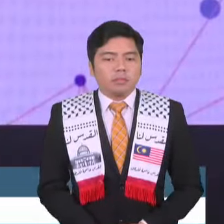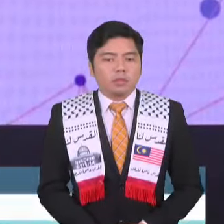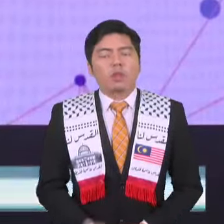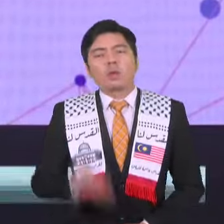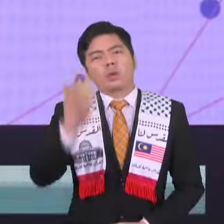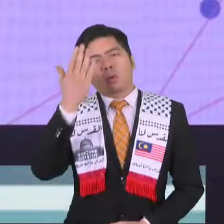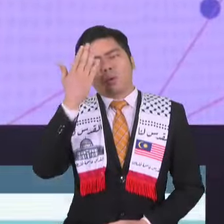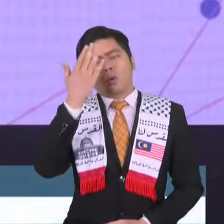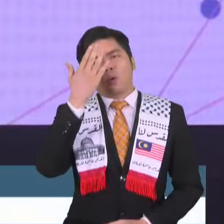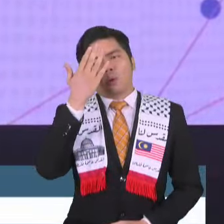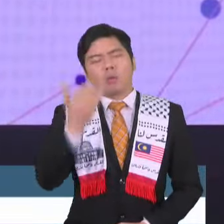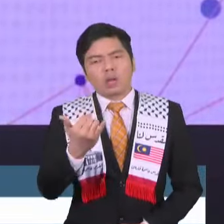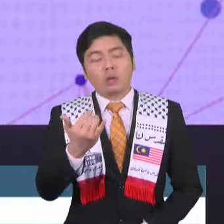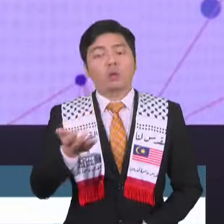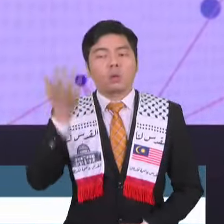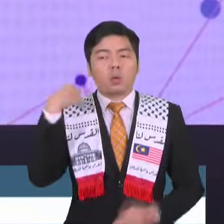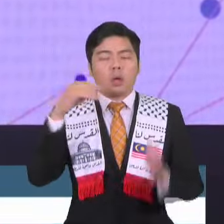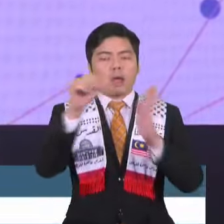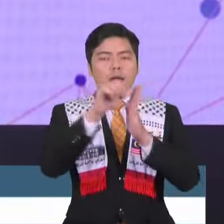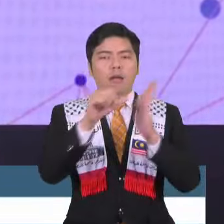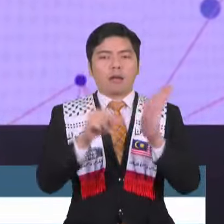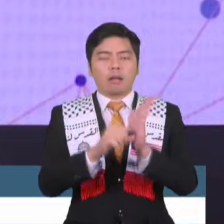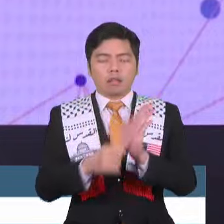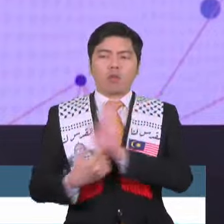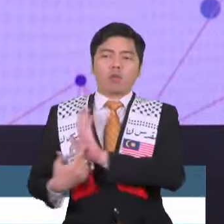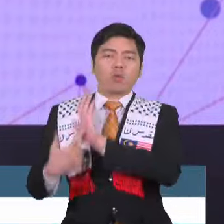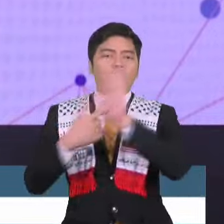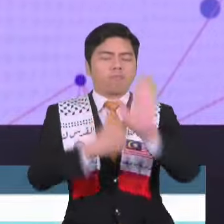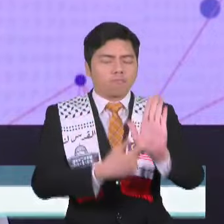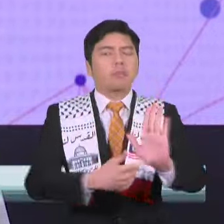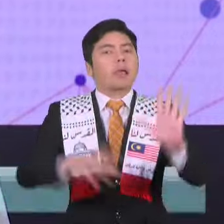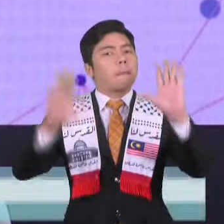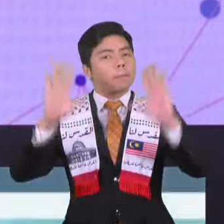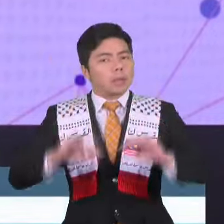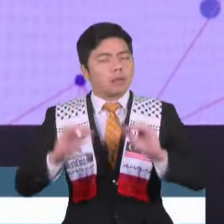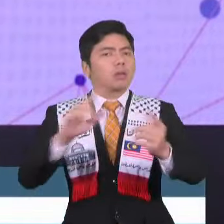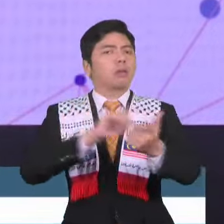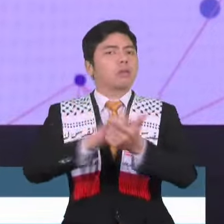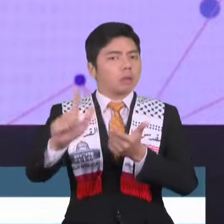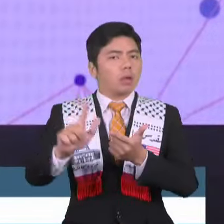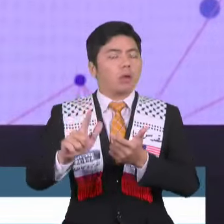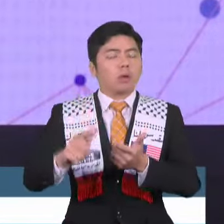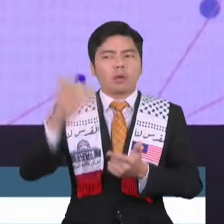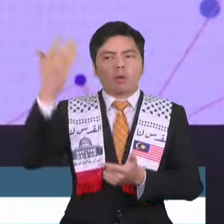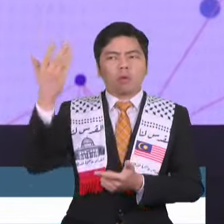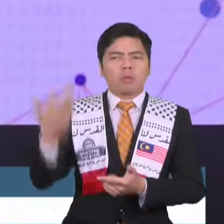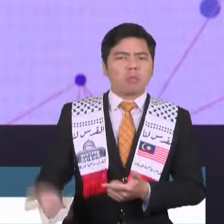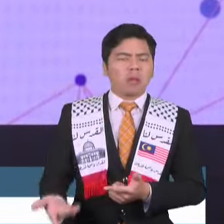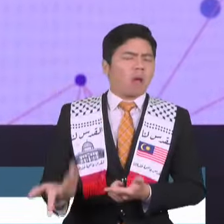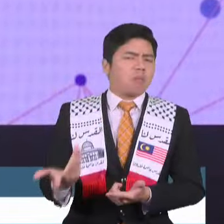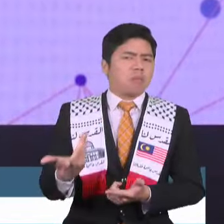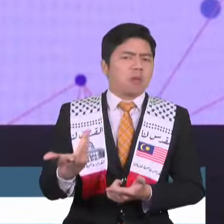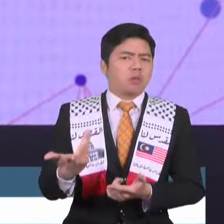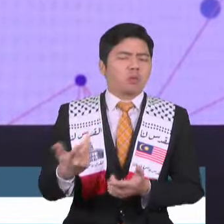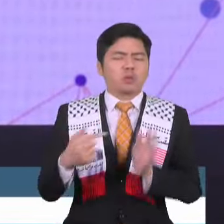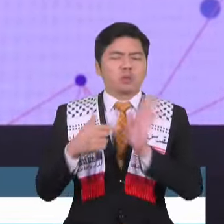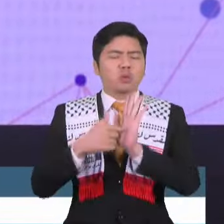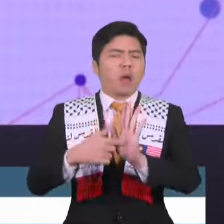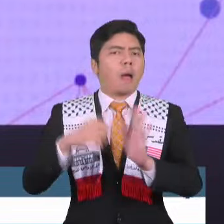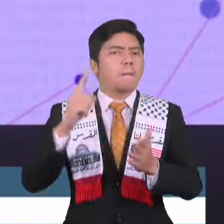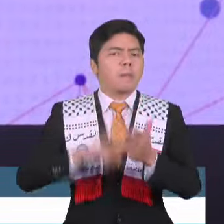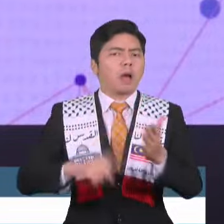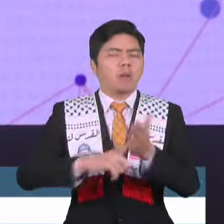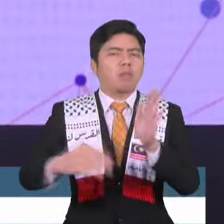Kenapa pada waktu akta ini dibentangkan dan dibahas dan diluluskan, beliau langsung tidak bangkitkan apa-apa bantahan pada waktu